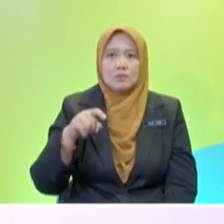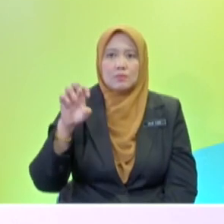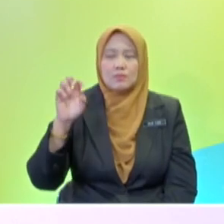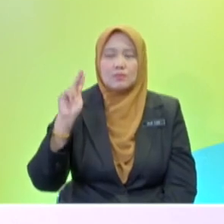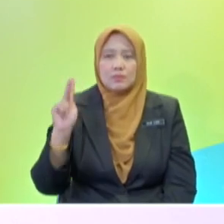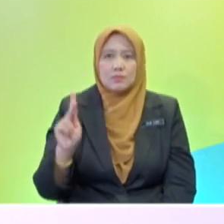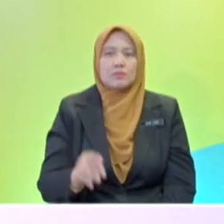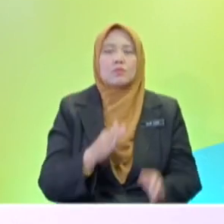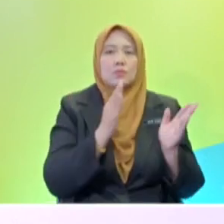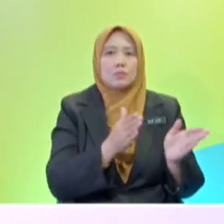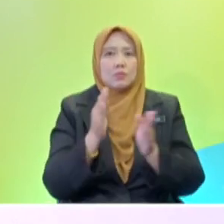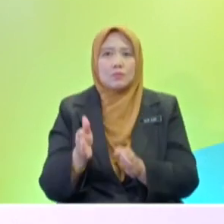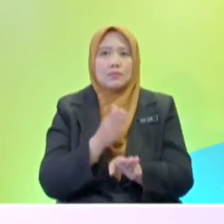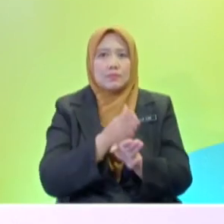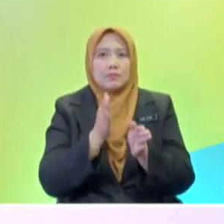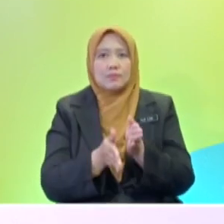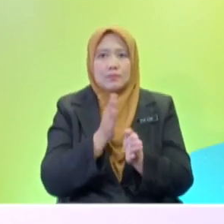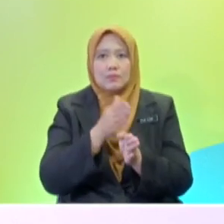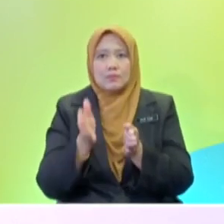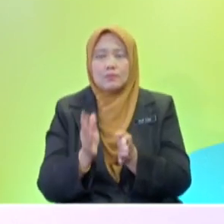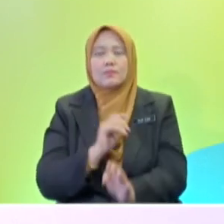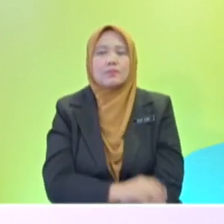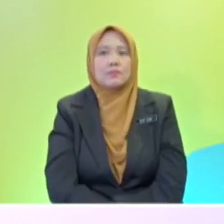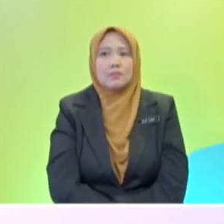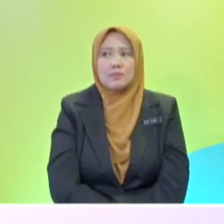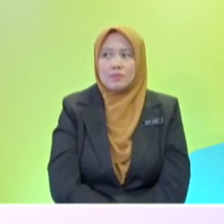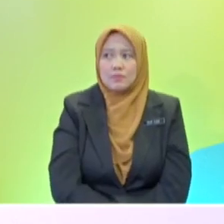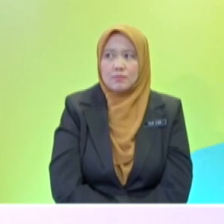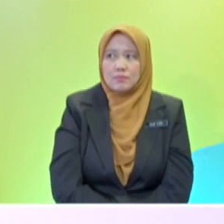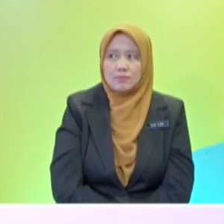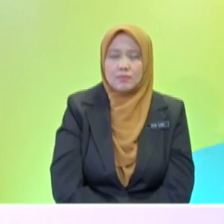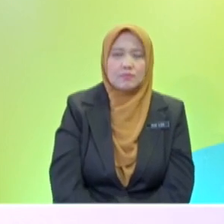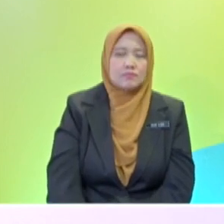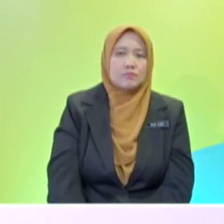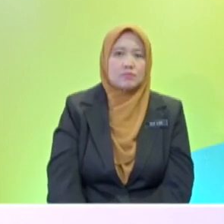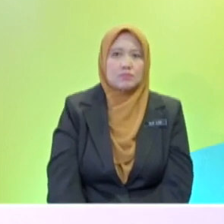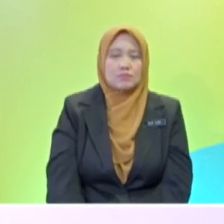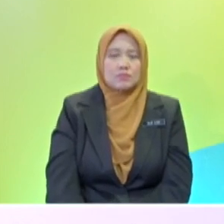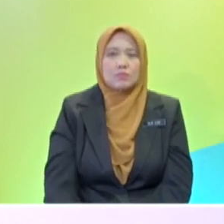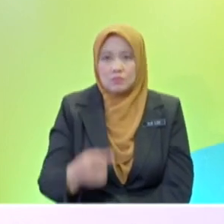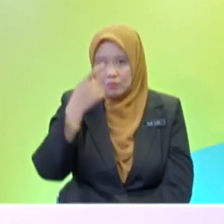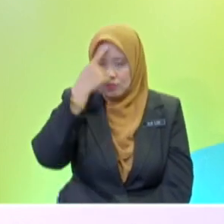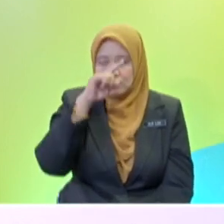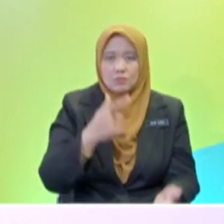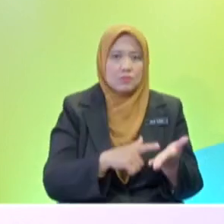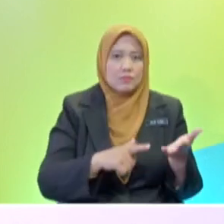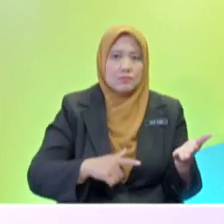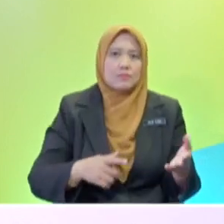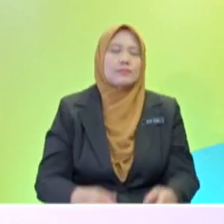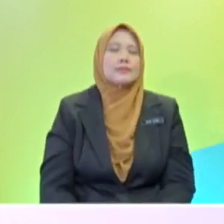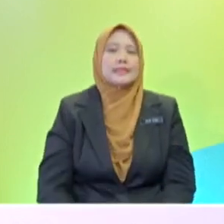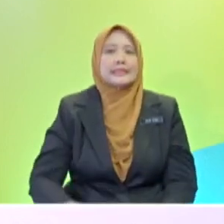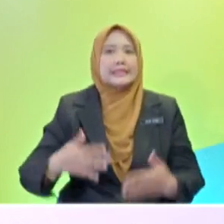yang kita akan gunakan sangat mudah yaitu kain felt pensil untuk takaran dan gunting untuk menghasilkan